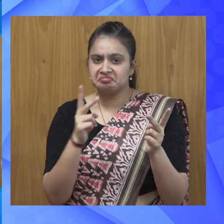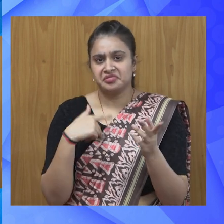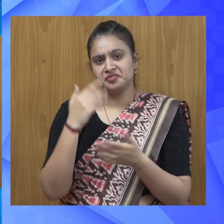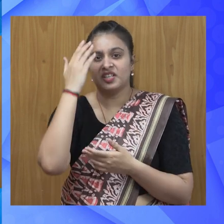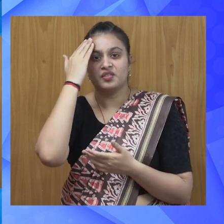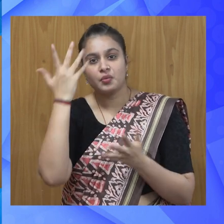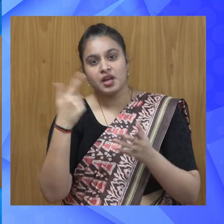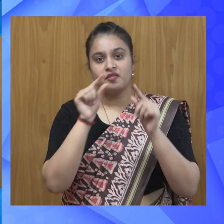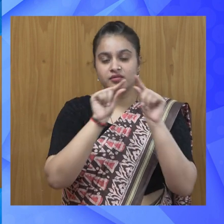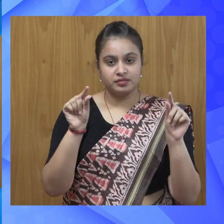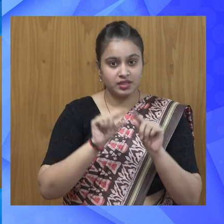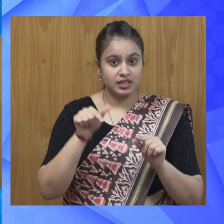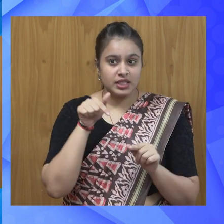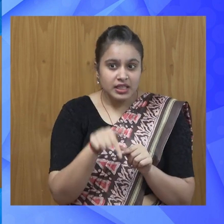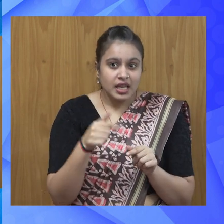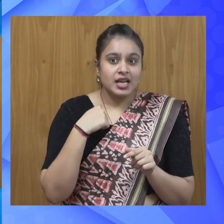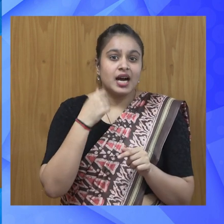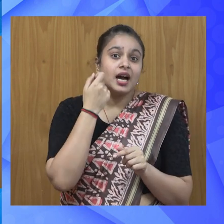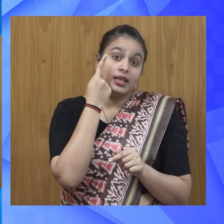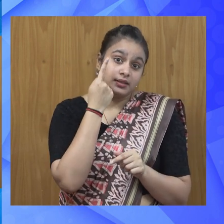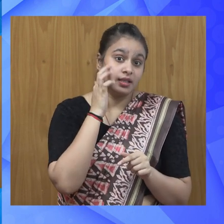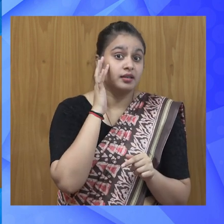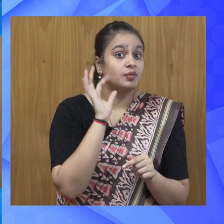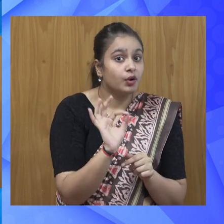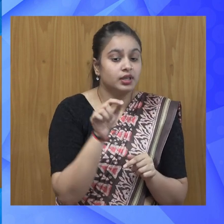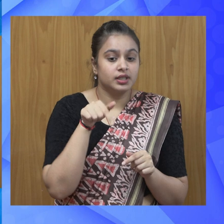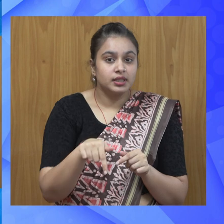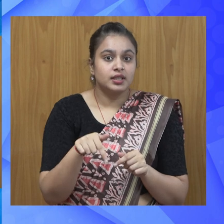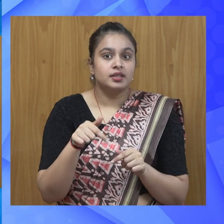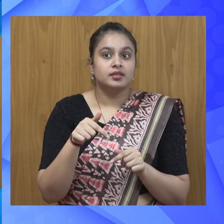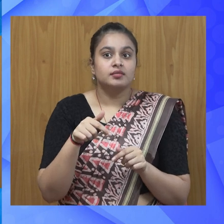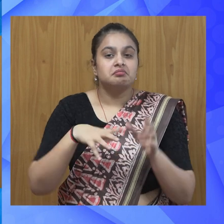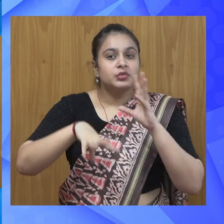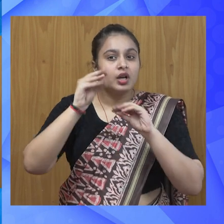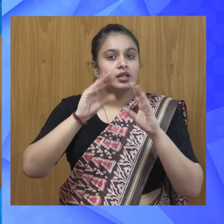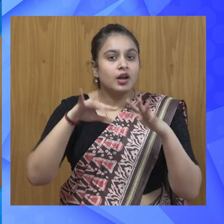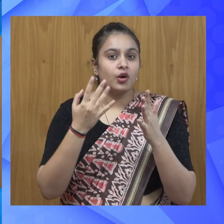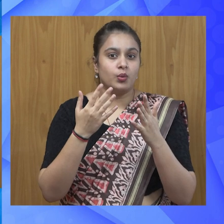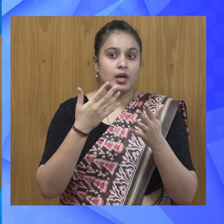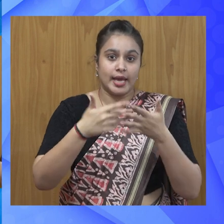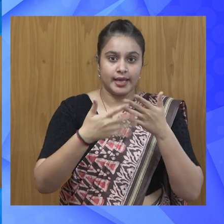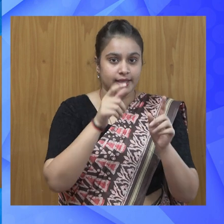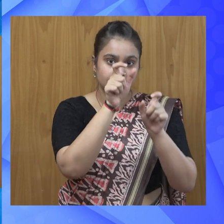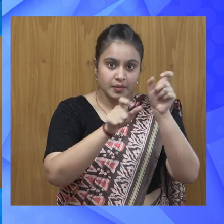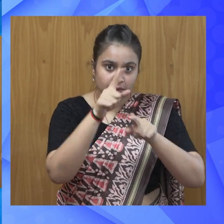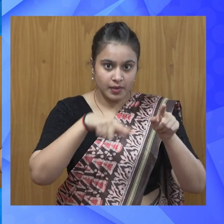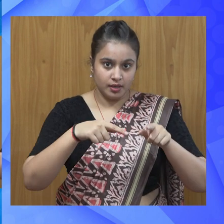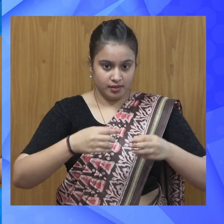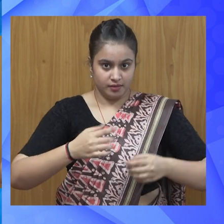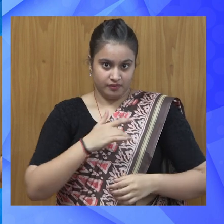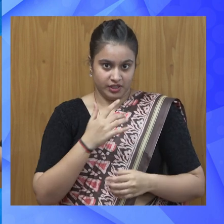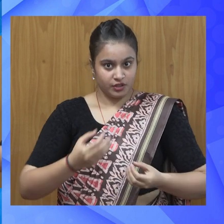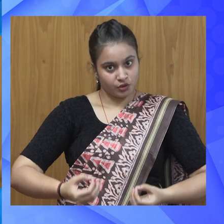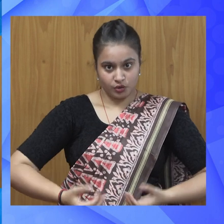हैं। देखिए, ये समझना बहुत जरूरी है कि हम इसको ऐसे समझ सकते हैं कि जो व्यक्ति जो अच्छा महसूस करें